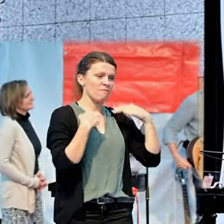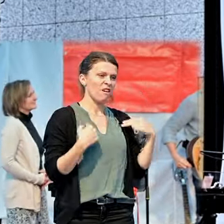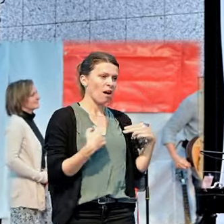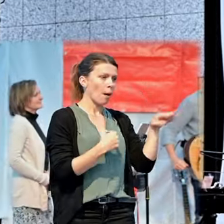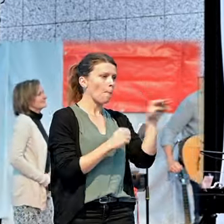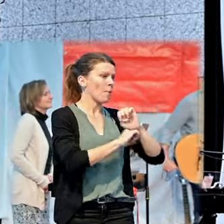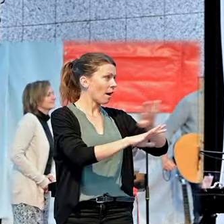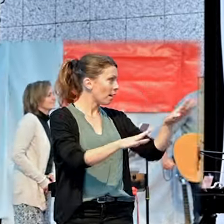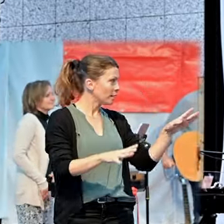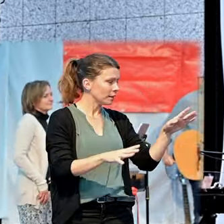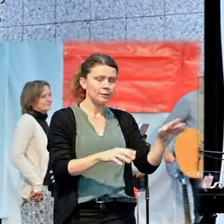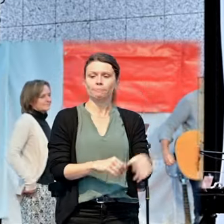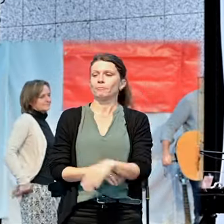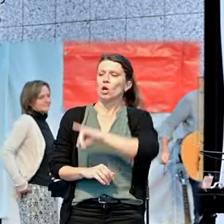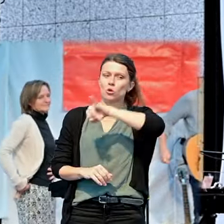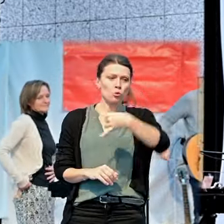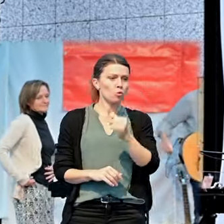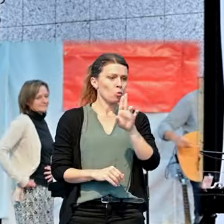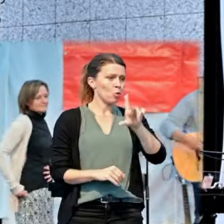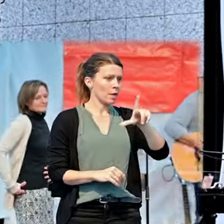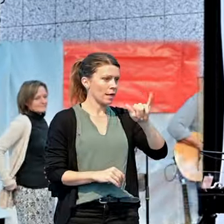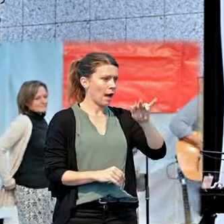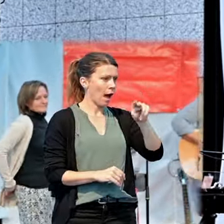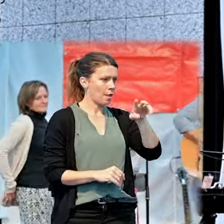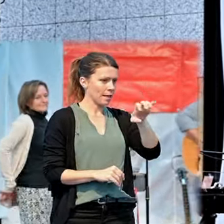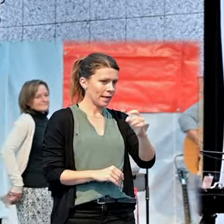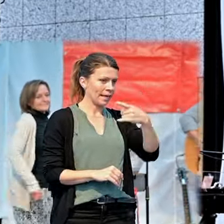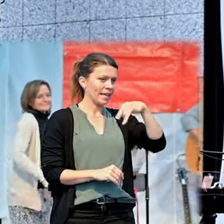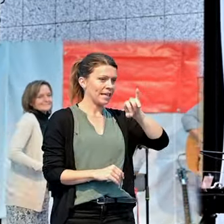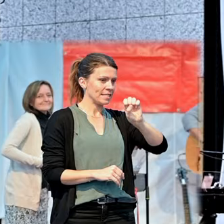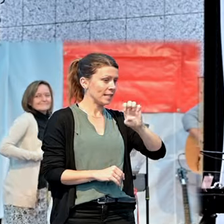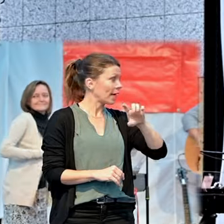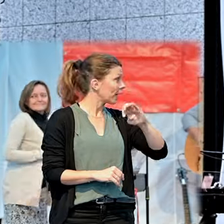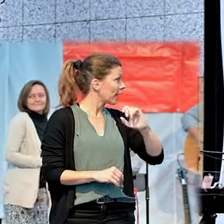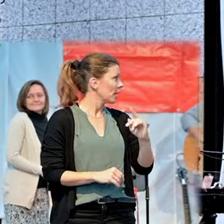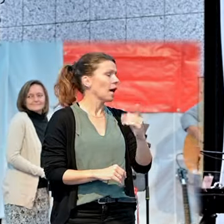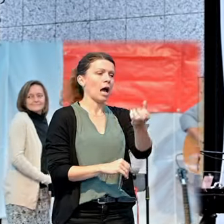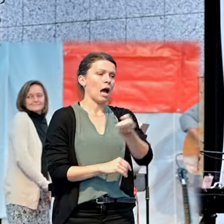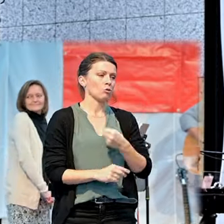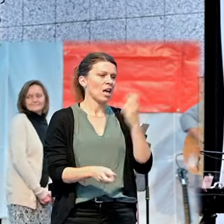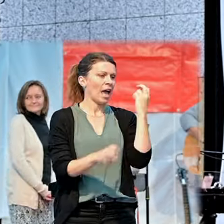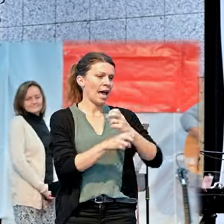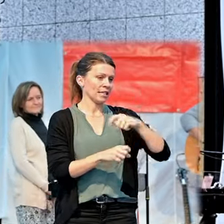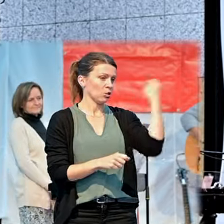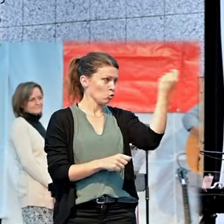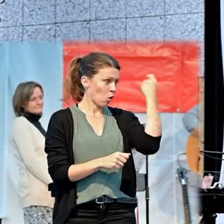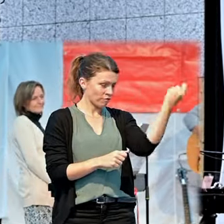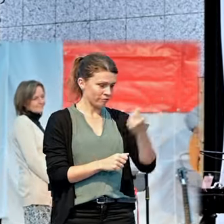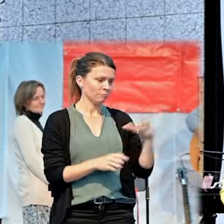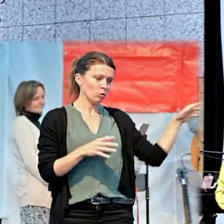Juliane Giesecke aus Hertensdorf. Und wir dürfen euch durch diesen Tag begleiten.